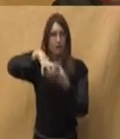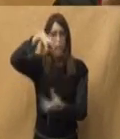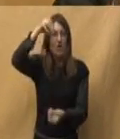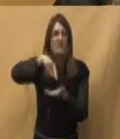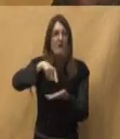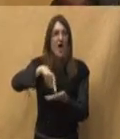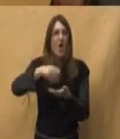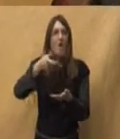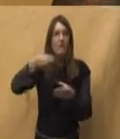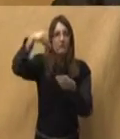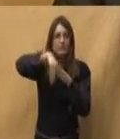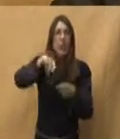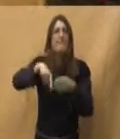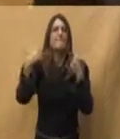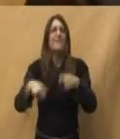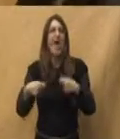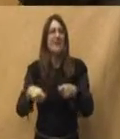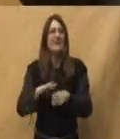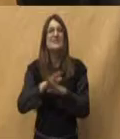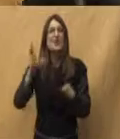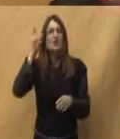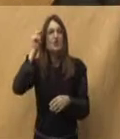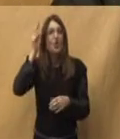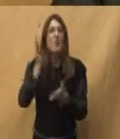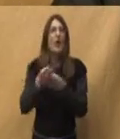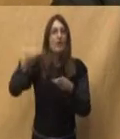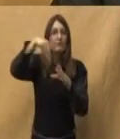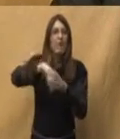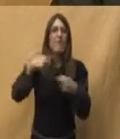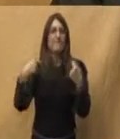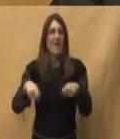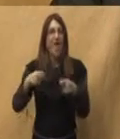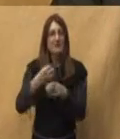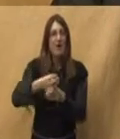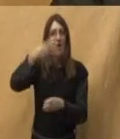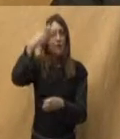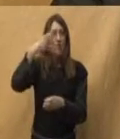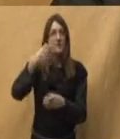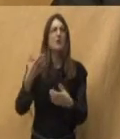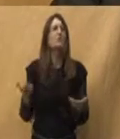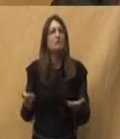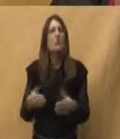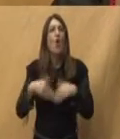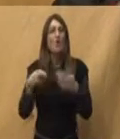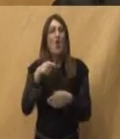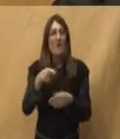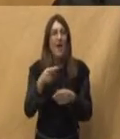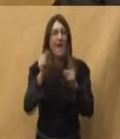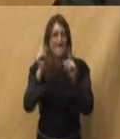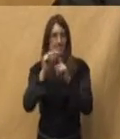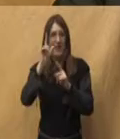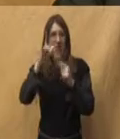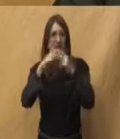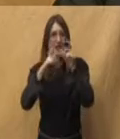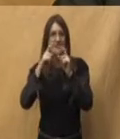se pakiraju u plastiku. Svi gazirani napici su u plastičnim bocama. I šta se događa? Taj plasticizer, dakle